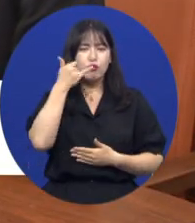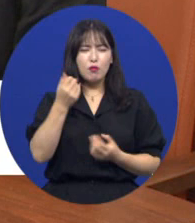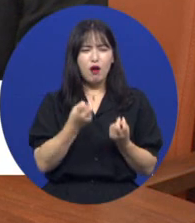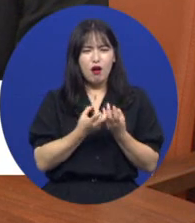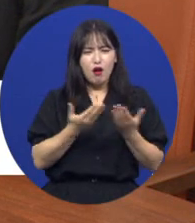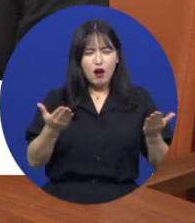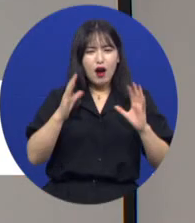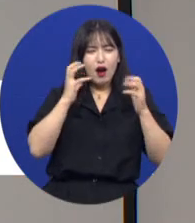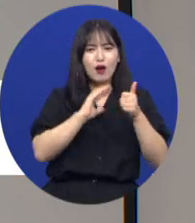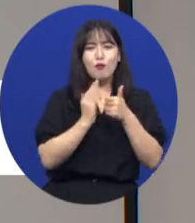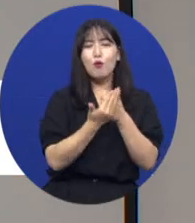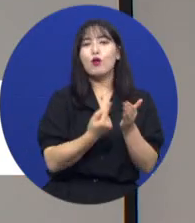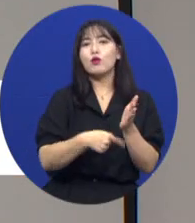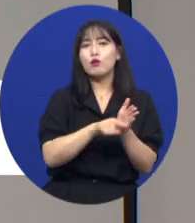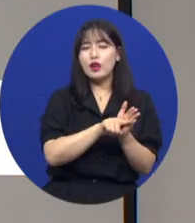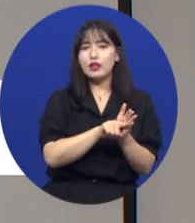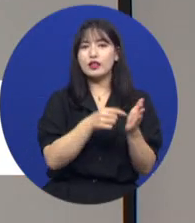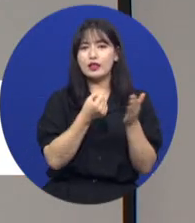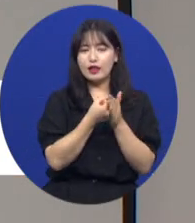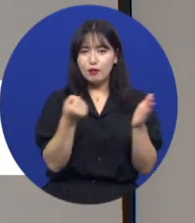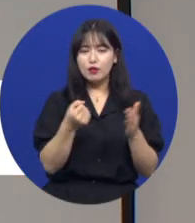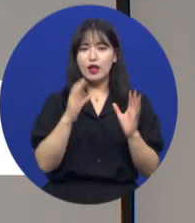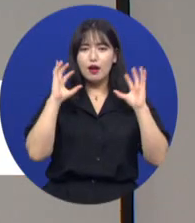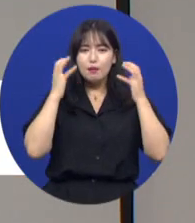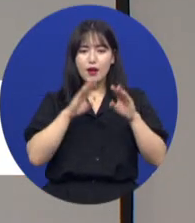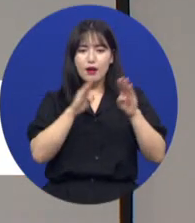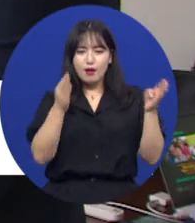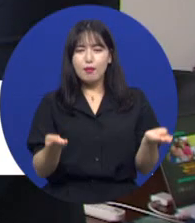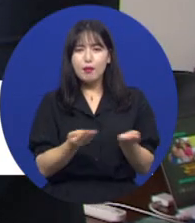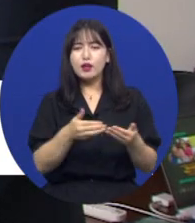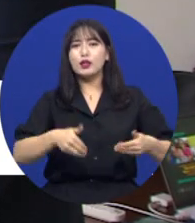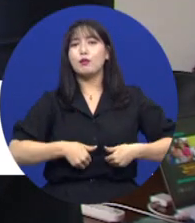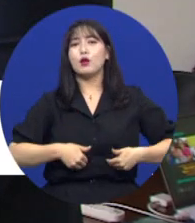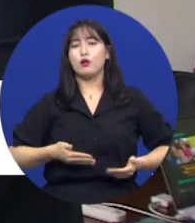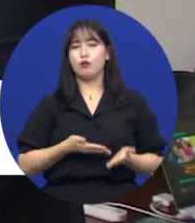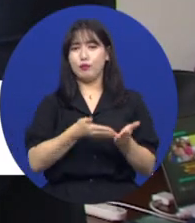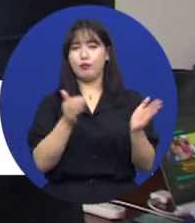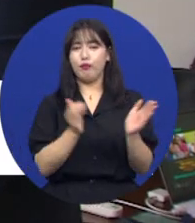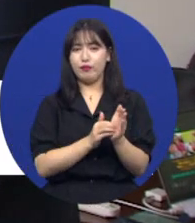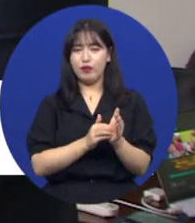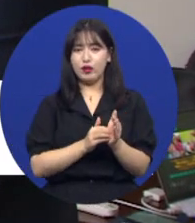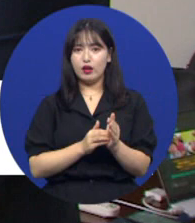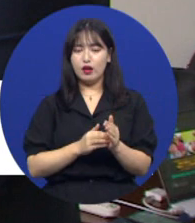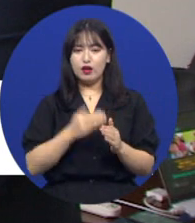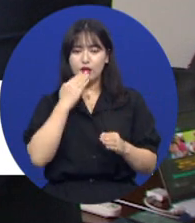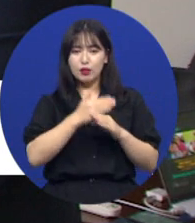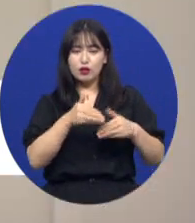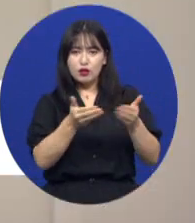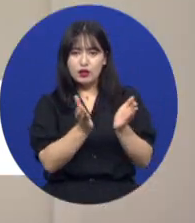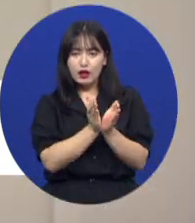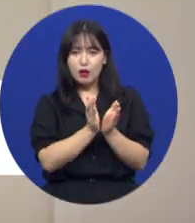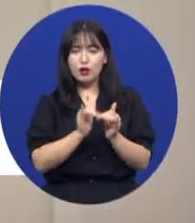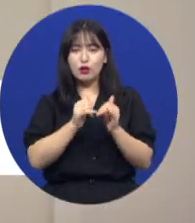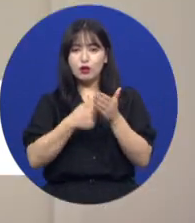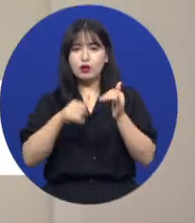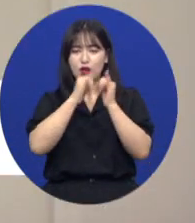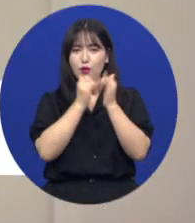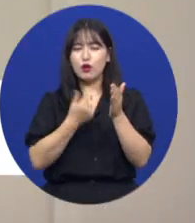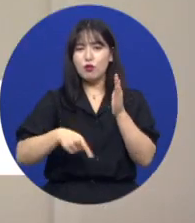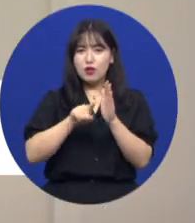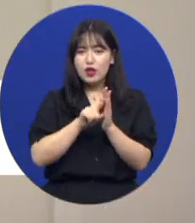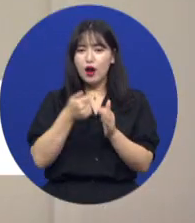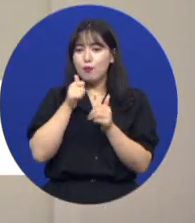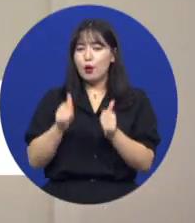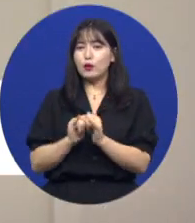노출된 아기를 보호하기 위해 베이비 박스와 필요하다고 주장했습니다 민주 사회를 위한 변호사 모임은 베이비박스 가